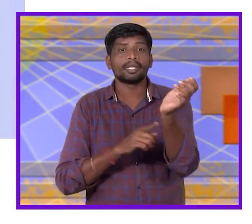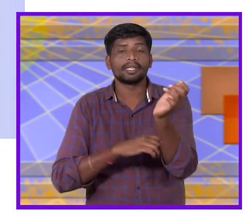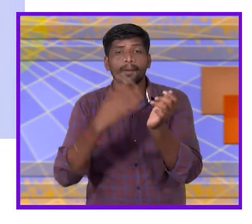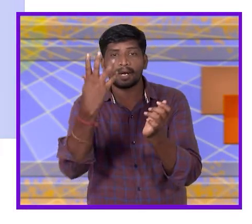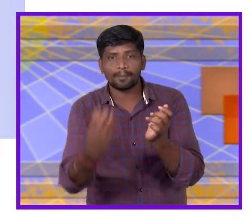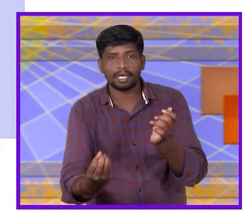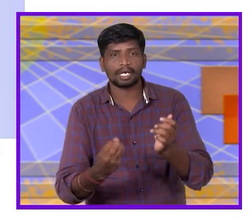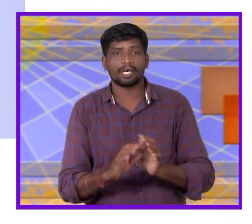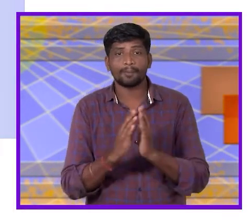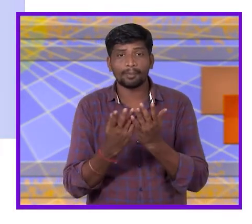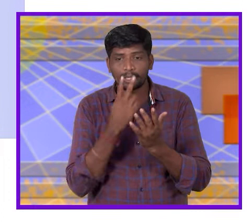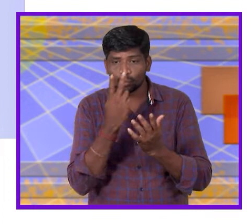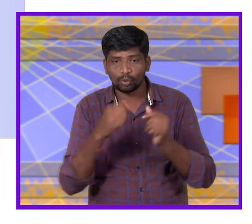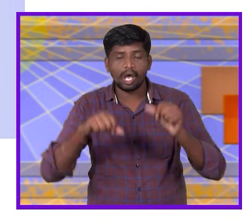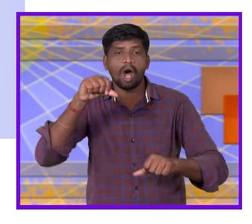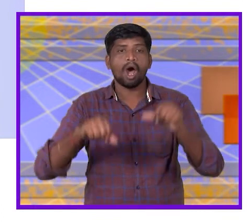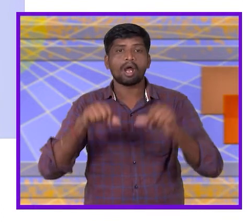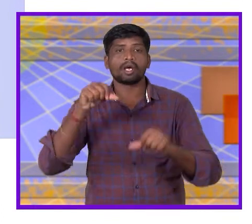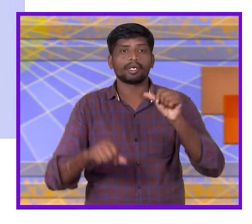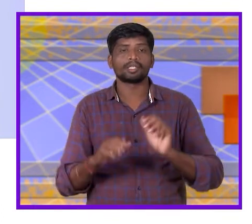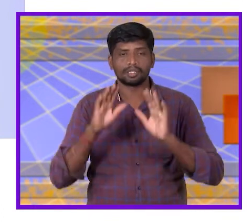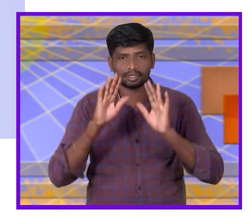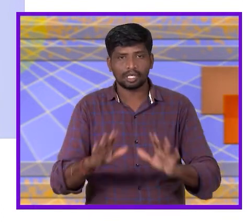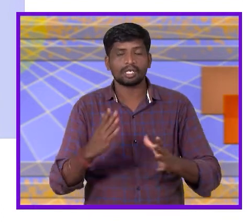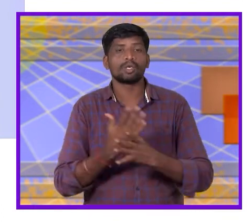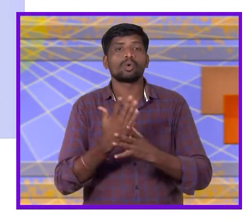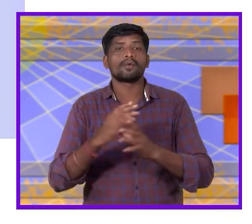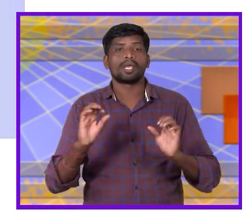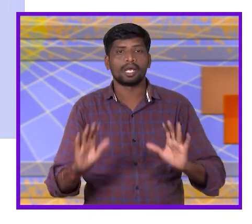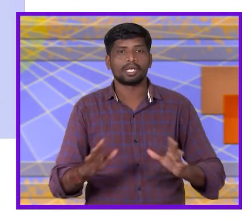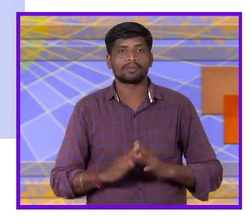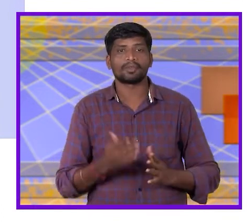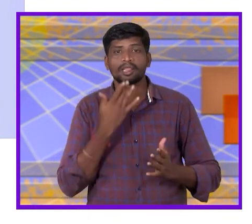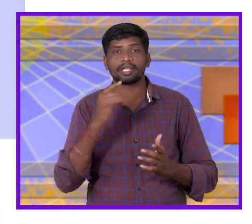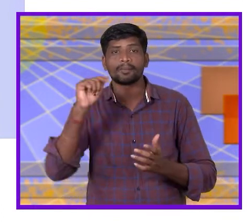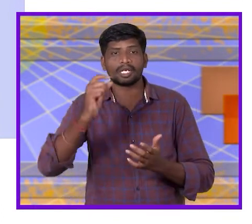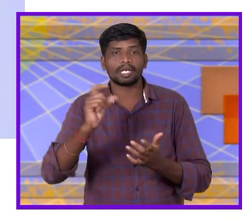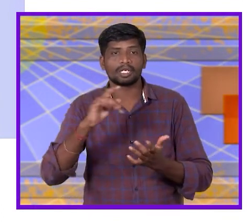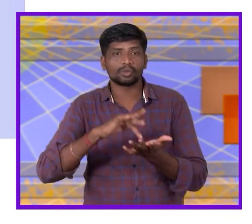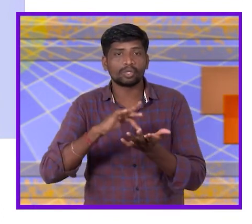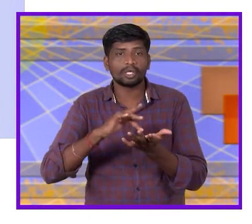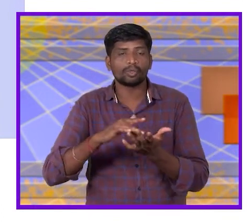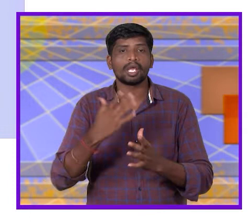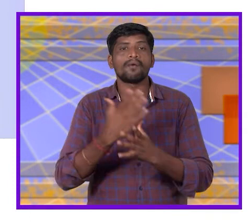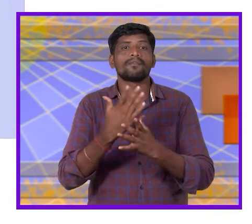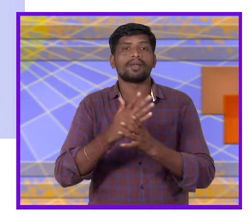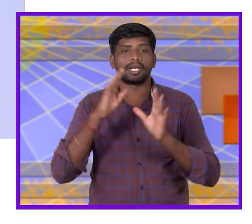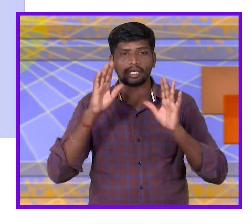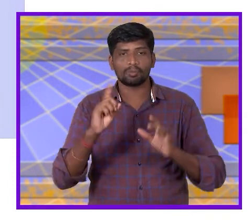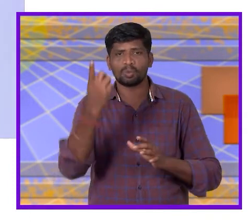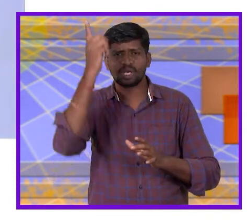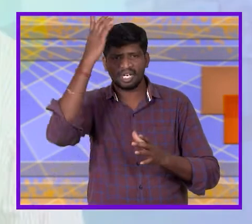நாகரிகத்தினுடைய பண்பாட்டு கூறுகளை ஆராய்வதுதான் நம்முடைய தஞ்சாவூர் தமிழ் பல்கலைக்கழகத்தினுடைய